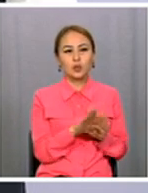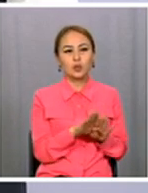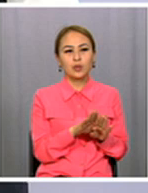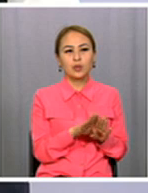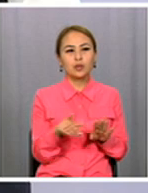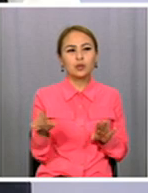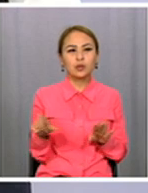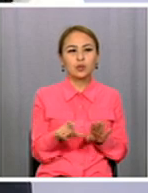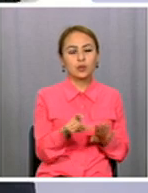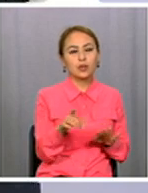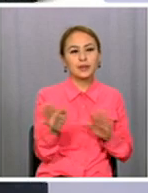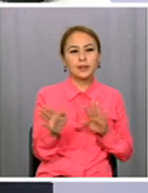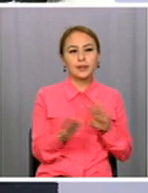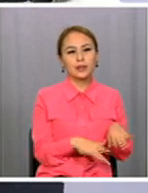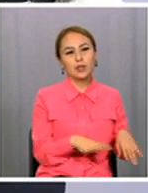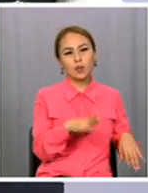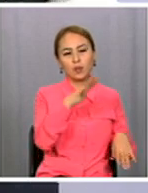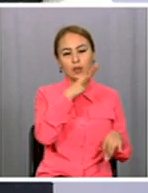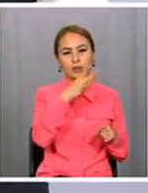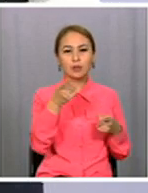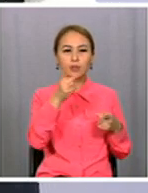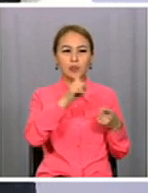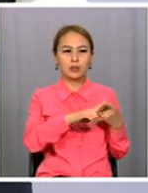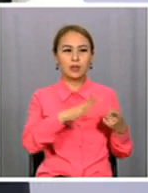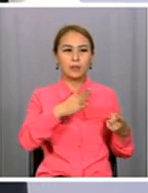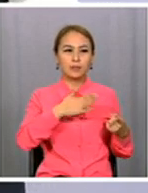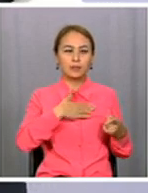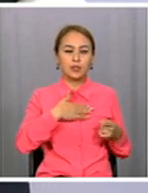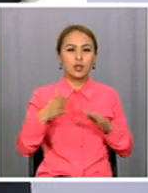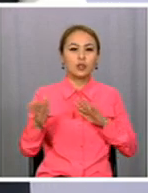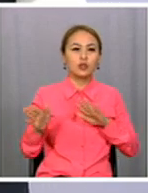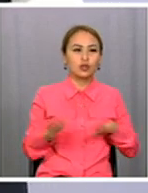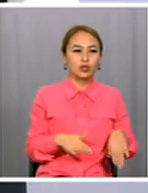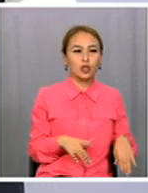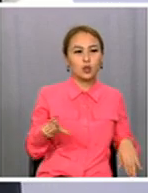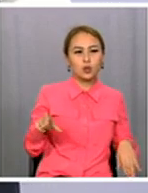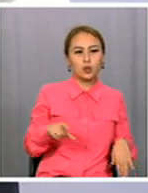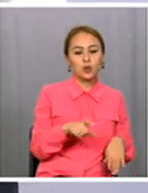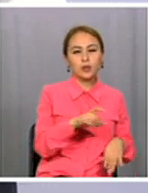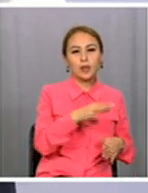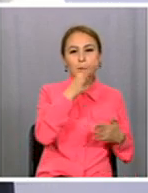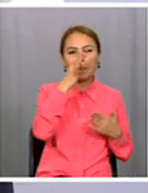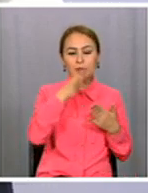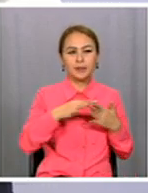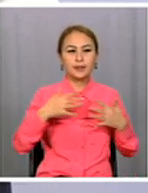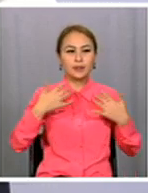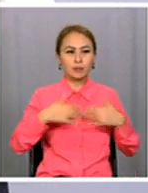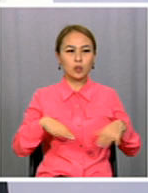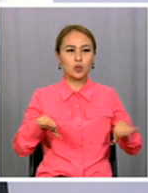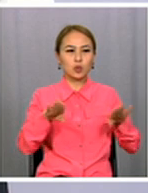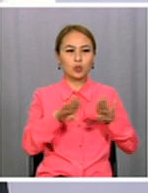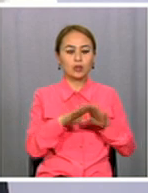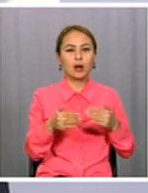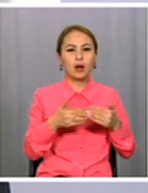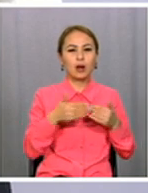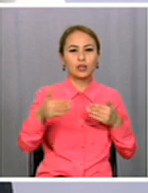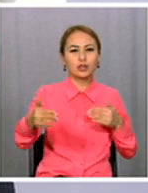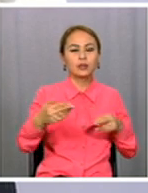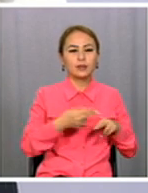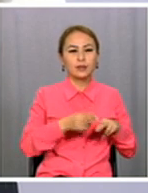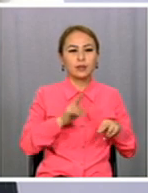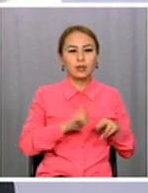жолға кеткен уақытқа байланысты біз жүрілген жолдың мәнін есептейік. Сонда қашықтық дегеніміз